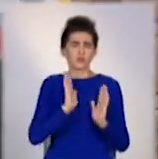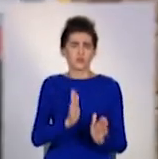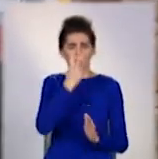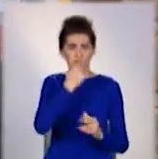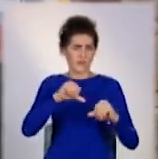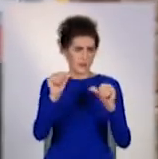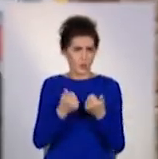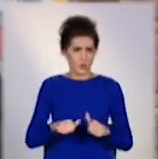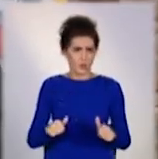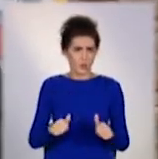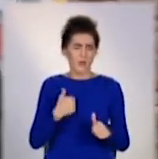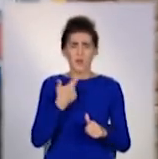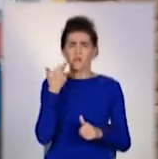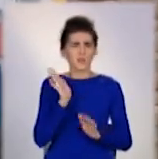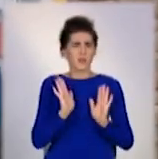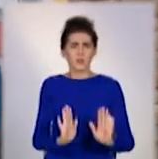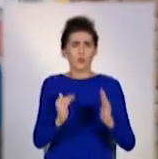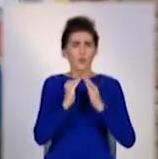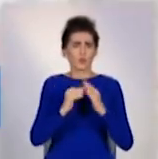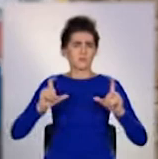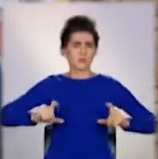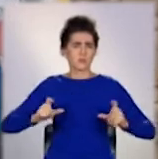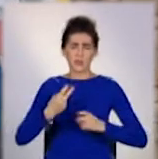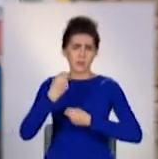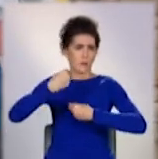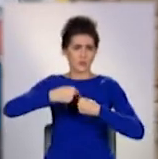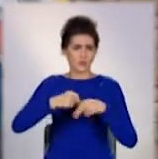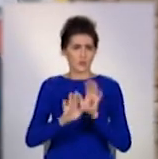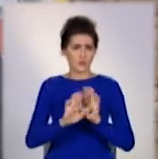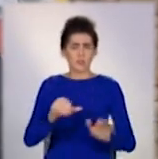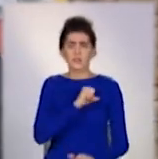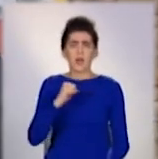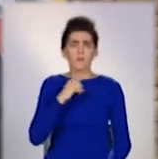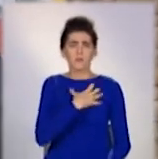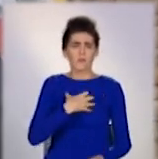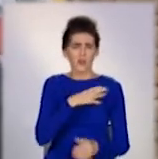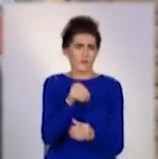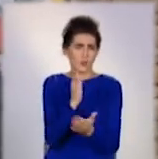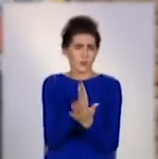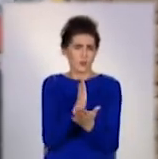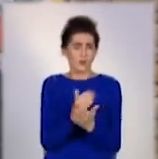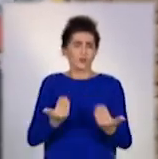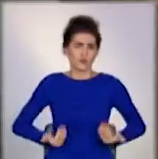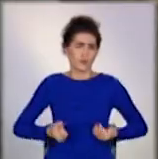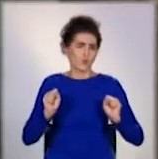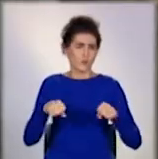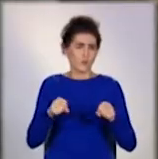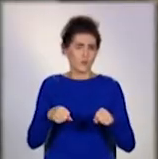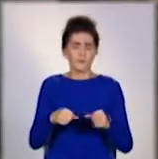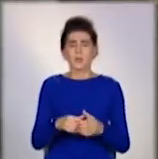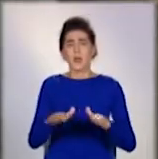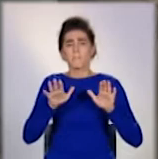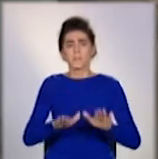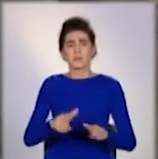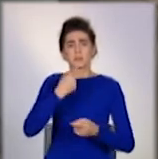Я домосед, поэтому мне особо не мешает. Все самое важное есть, поэтому, в принципе, жить можно. А ось